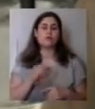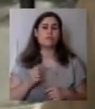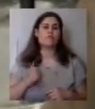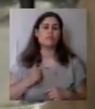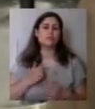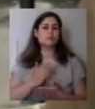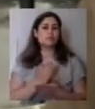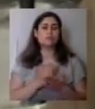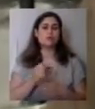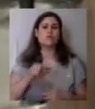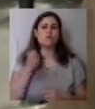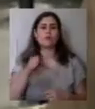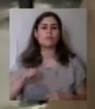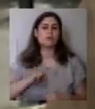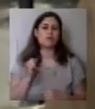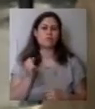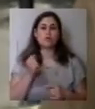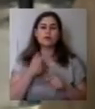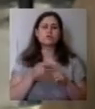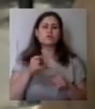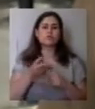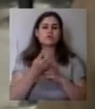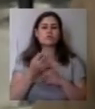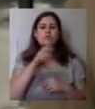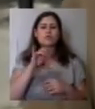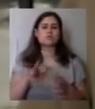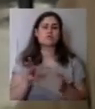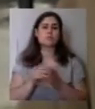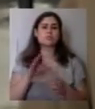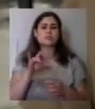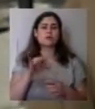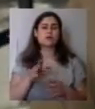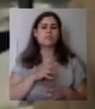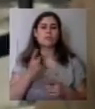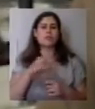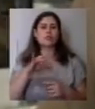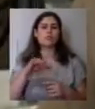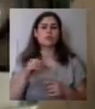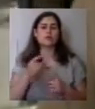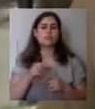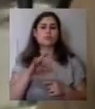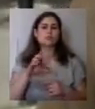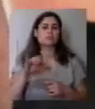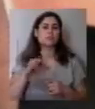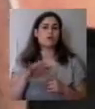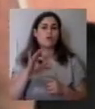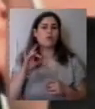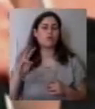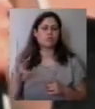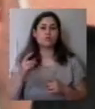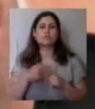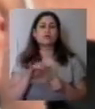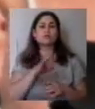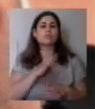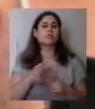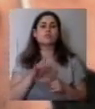військовослужбовець та бойовий товариш. 2014-го Василь разом із Сергієм були у першій ротації в зоні операції Об'єднаних сил. Чоловік пригадує,